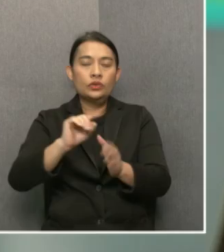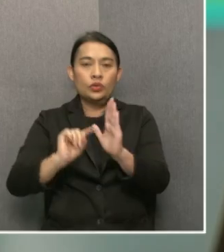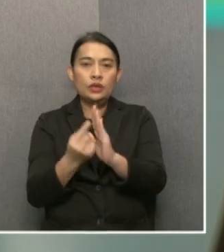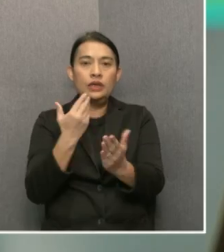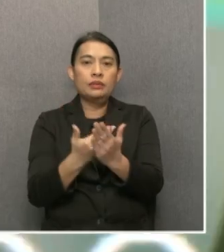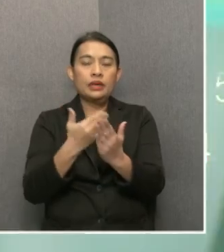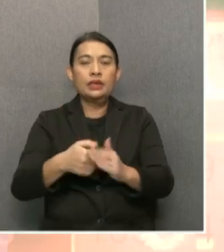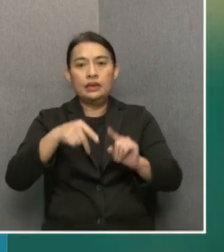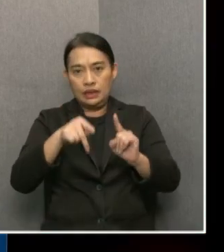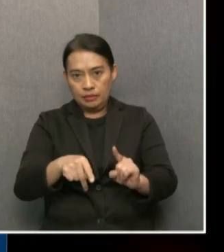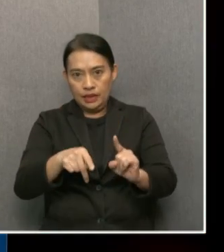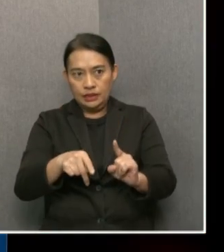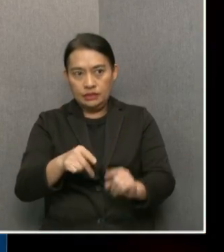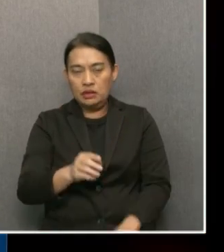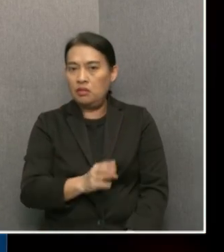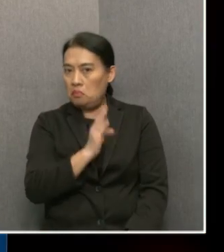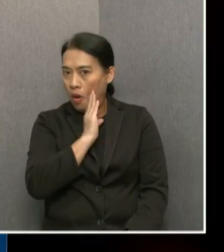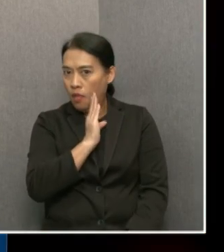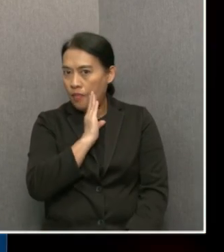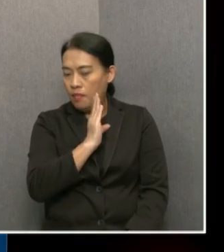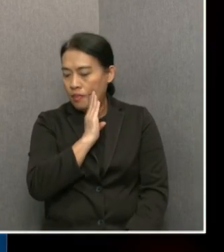ไม่ค่ะ ไม่จริงค่ะ